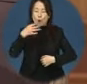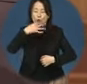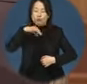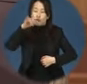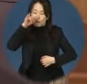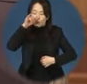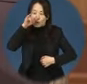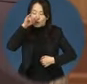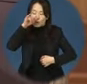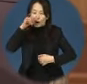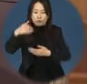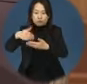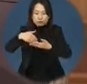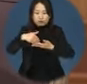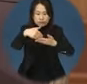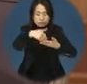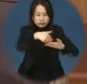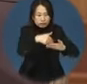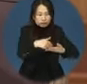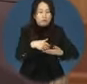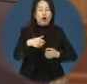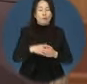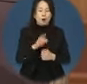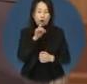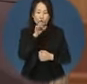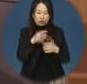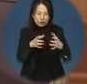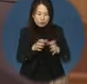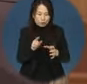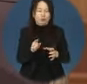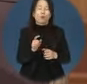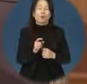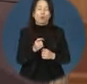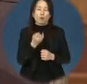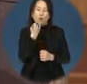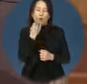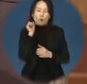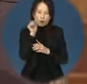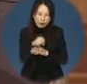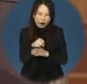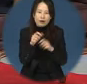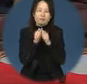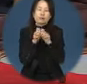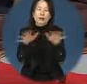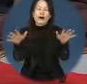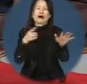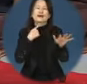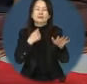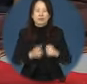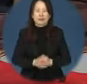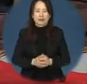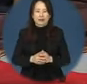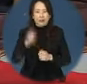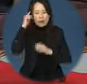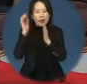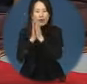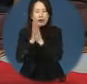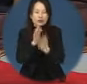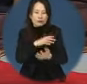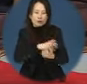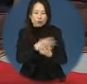전국으로 확산되는 그게 저는 이제 자치 붕권 의 힘이다 라고 생각합니다 4 지역 현장에서